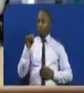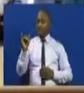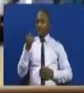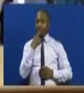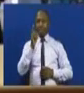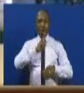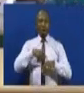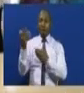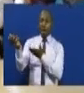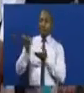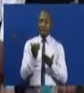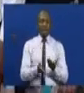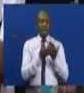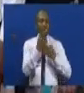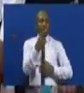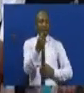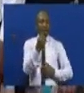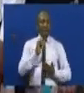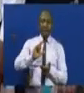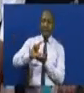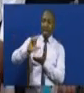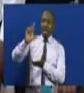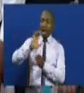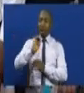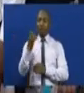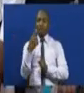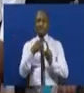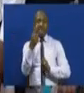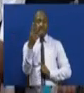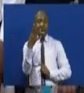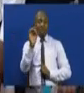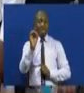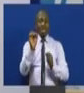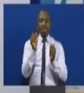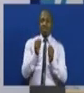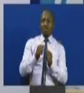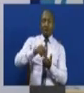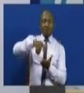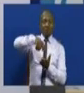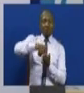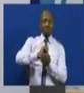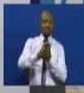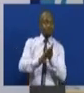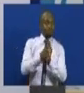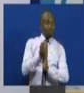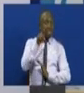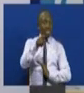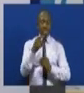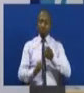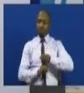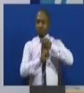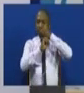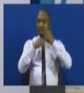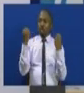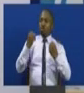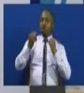akipokea msaada wa fedha na lita 1250 za viambukuzi, ikiwa ni sehemu ya kuunga mkono juhudi za